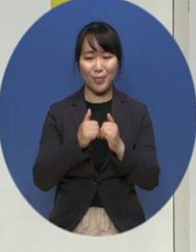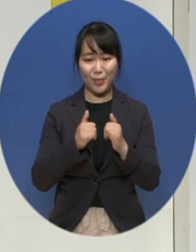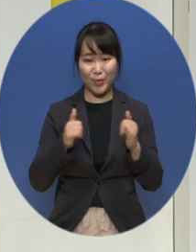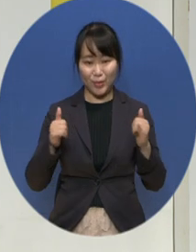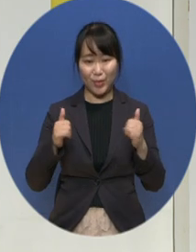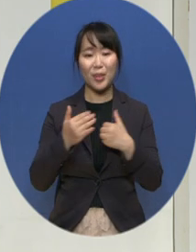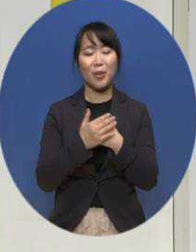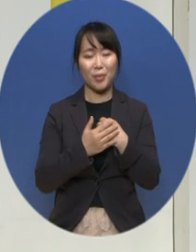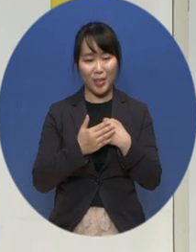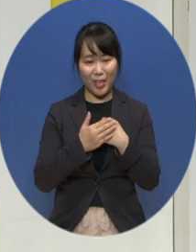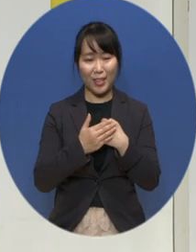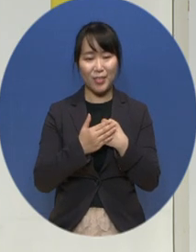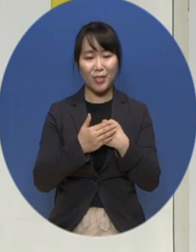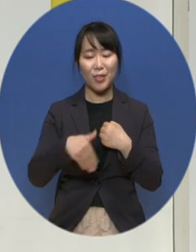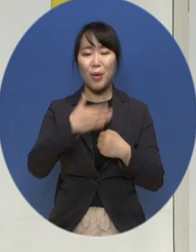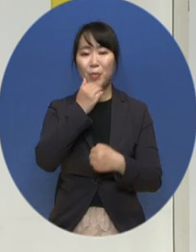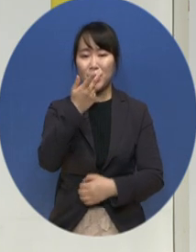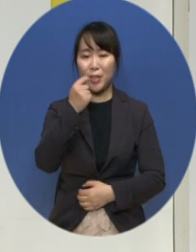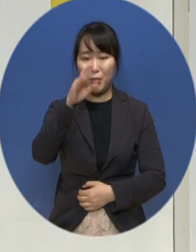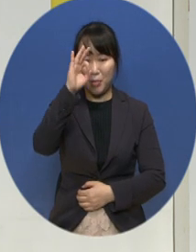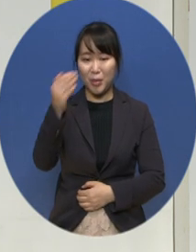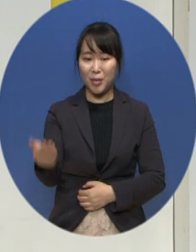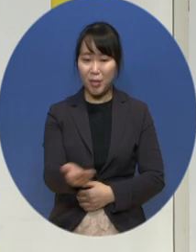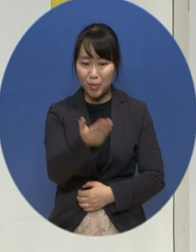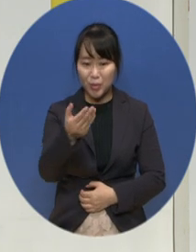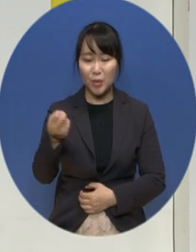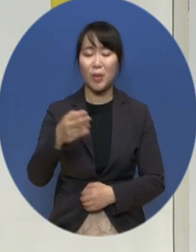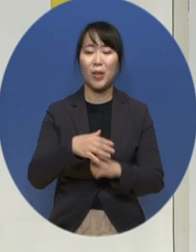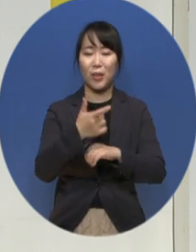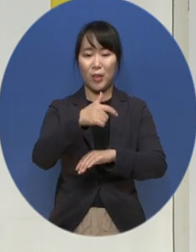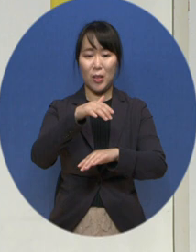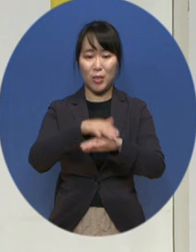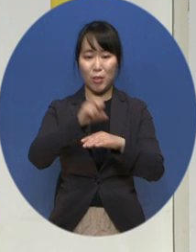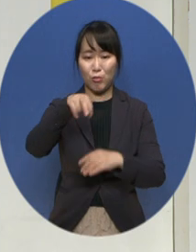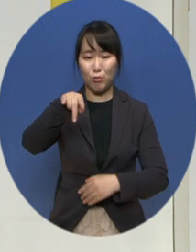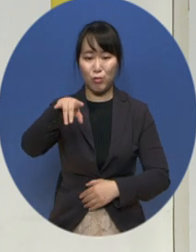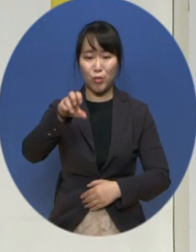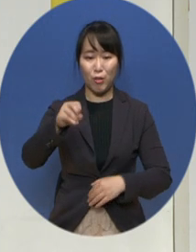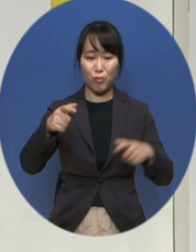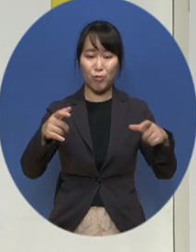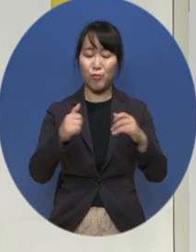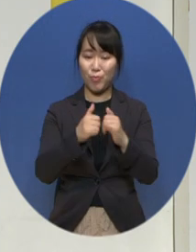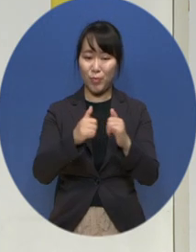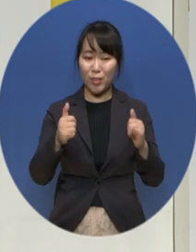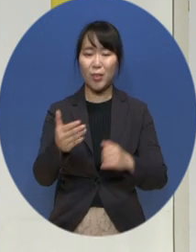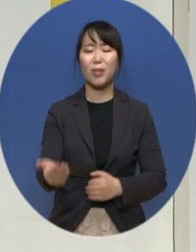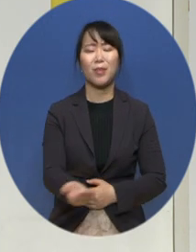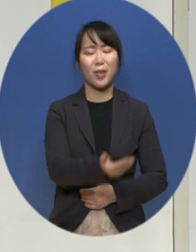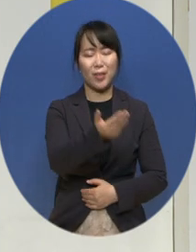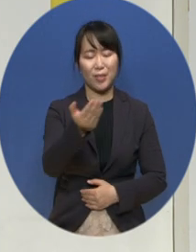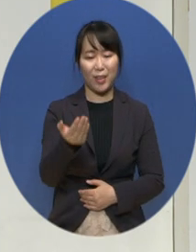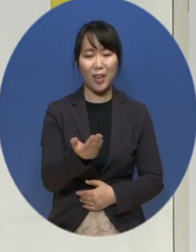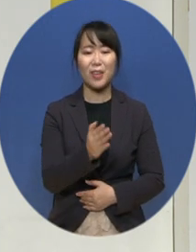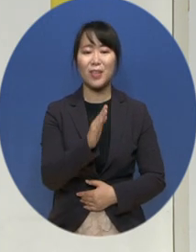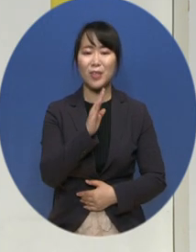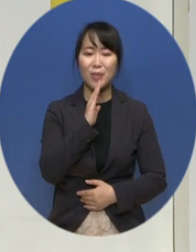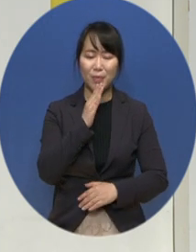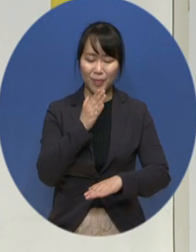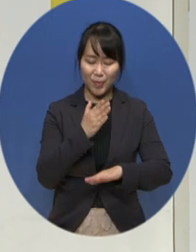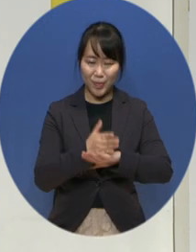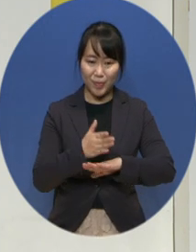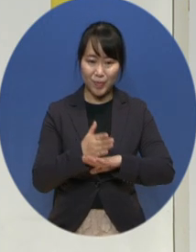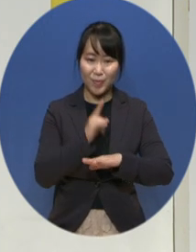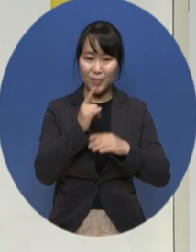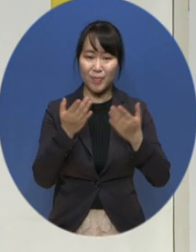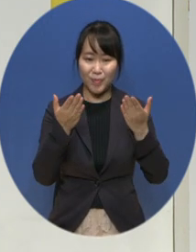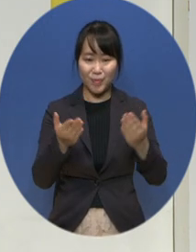그 우리 복지 tv 시청자 여러분 또 우리 u 송배전 유서 구인 여러분 늘 이렇게 깊이